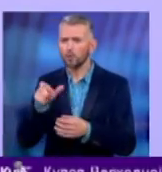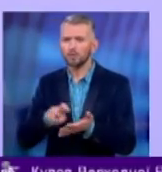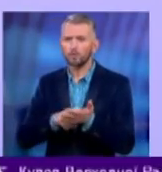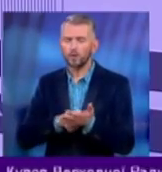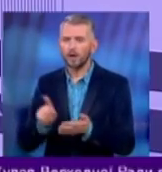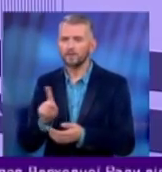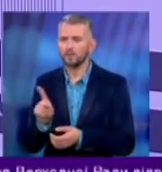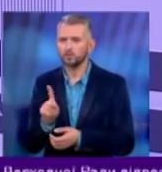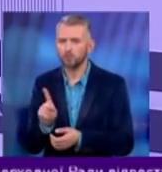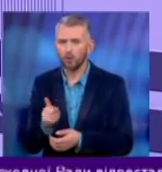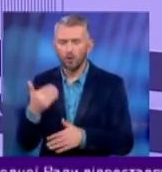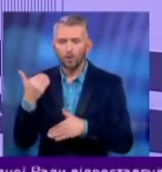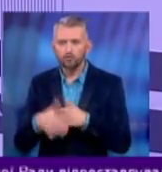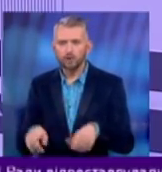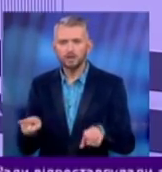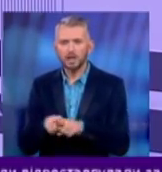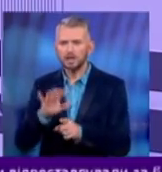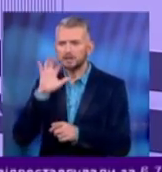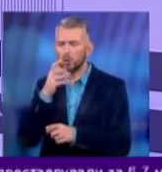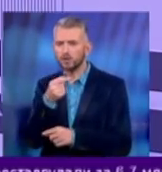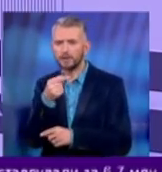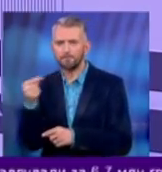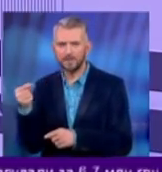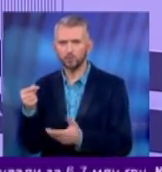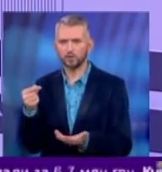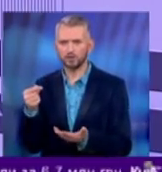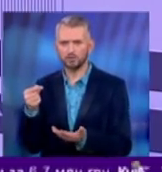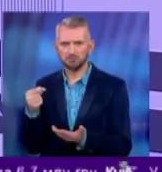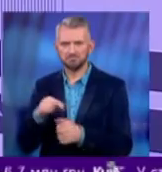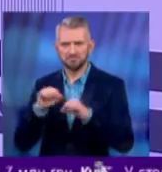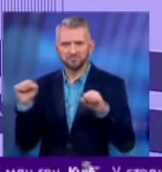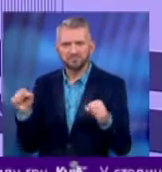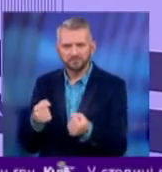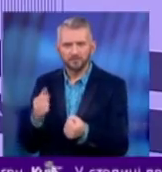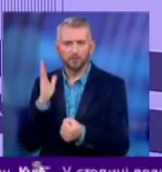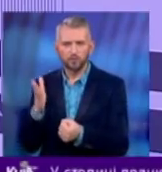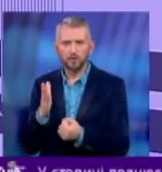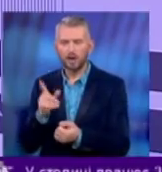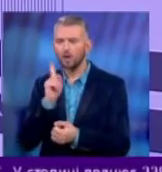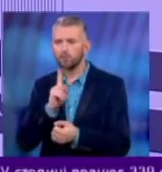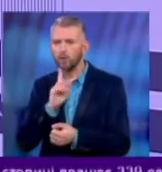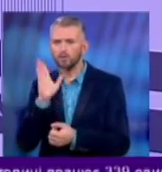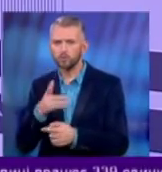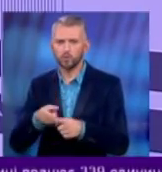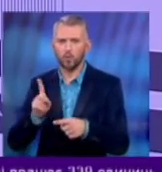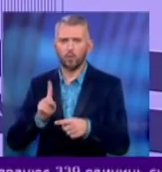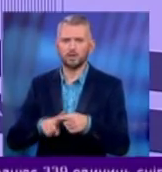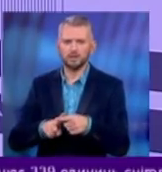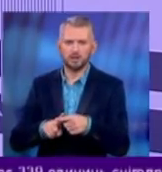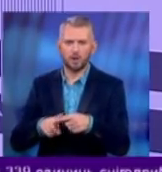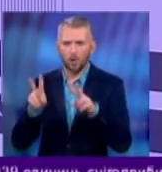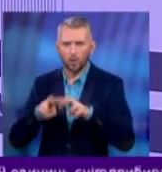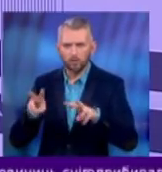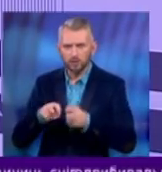дійсно вже такий серйозний мінус за вікном вже близько. І, власне, поки будуть ці